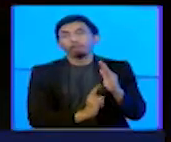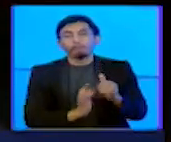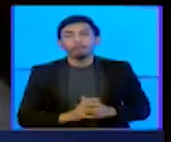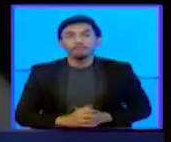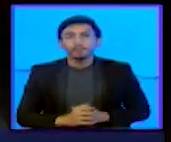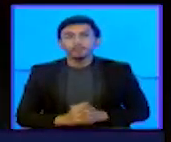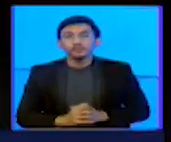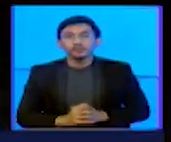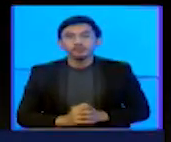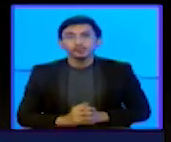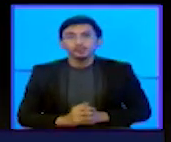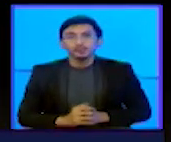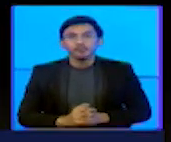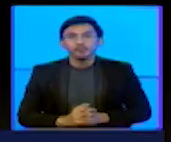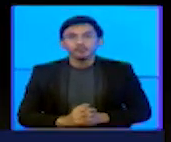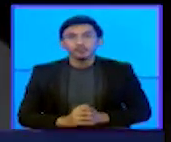Ini tanggal di Tondano tuh.